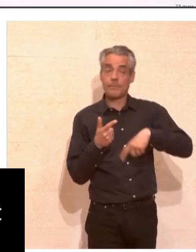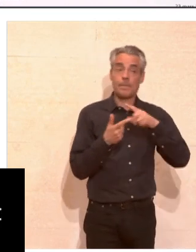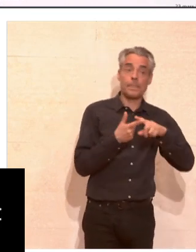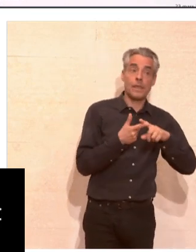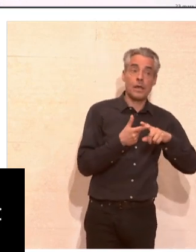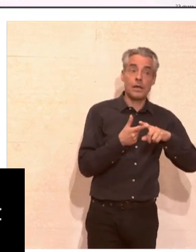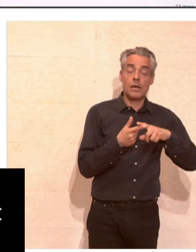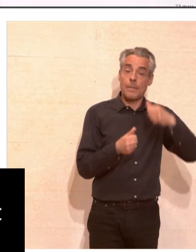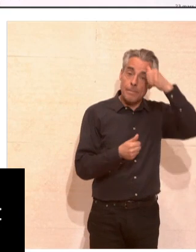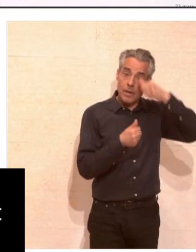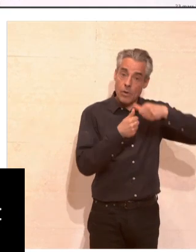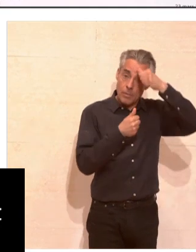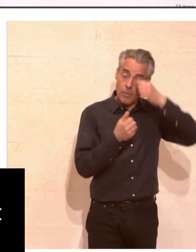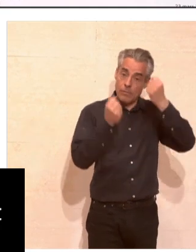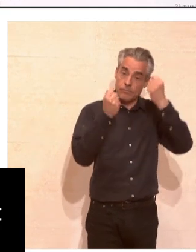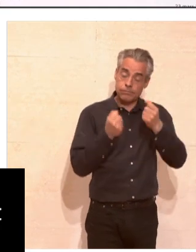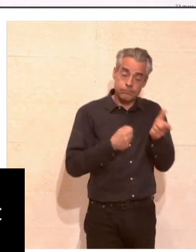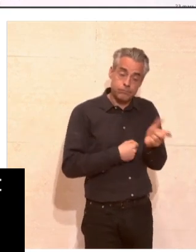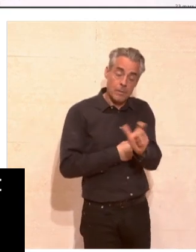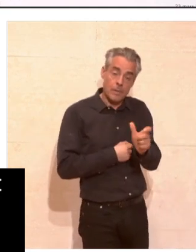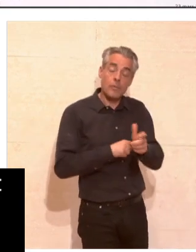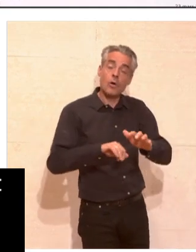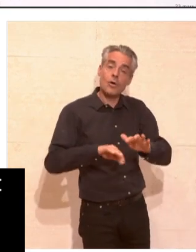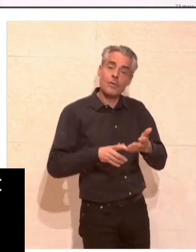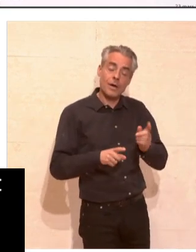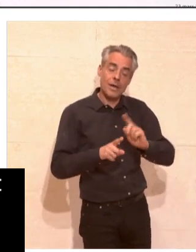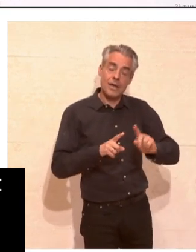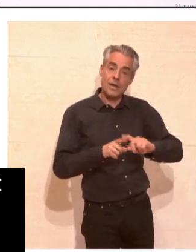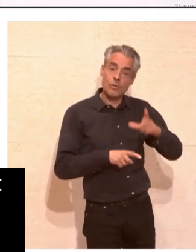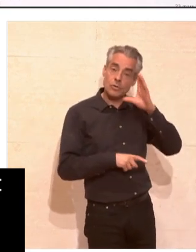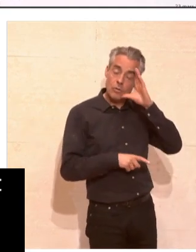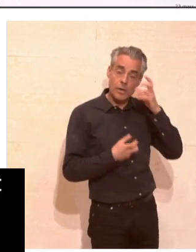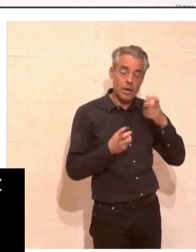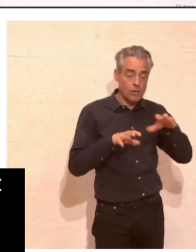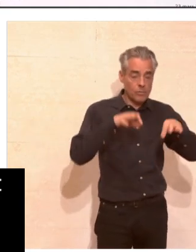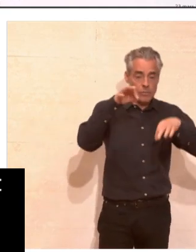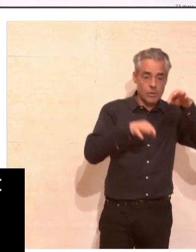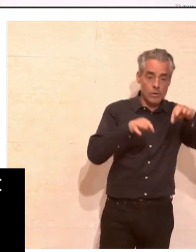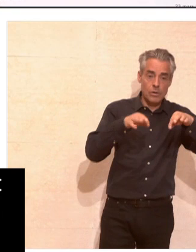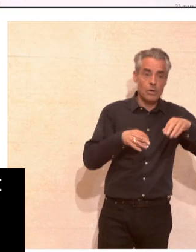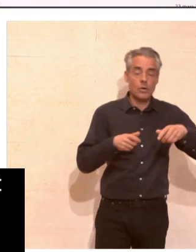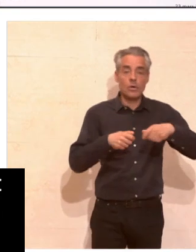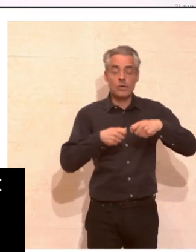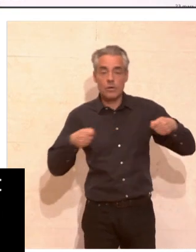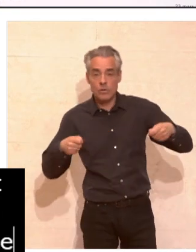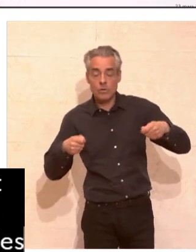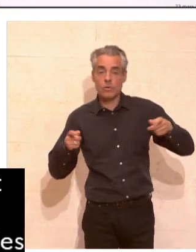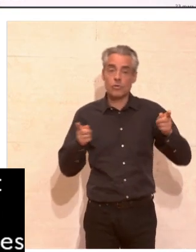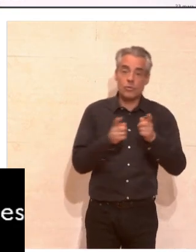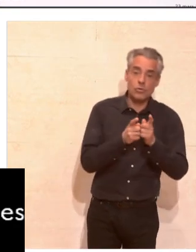la consolidation de la mémoire. En fait, quand on manipule les éléments du sommeil, comme les ondes lentes ou les fuseaux de sommeil, qui sont